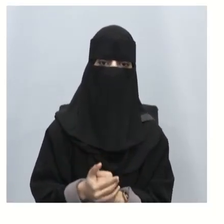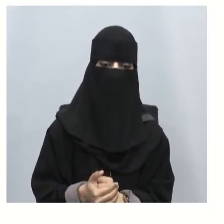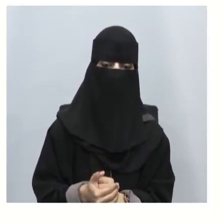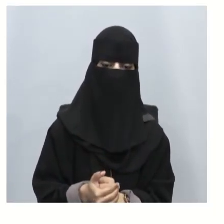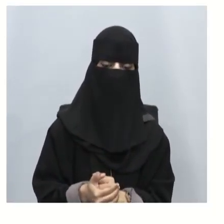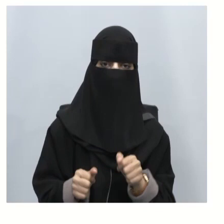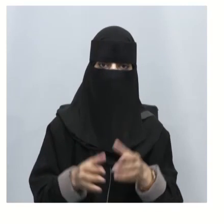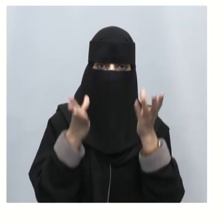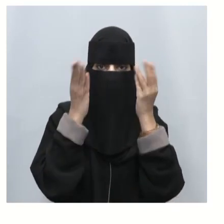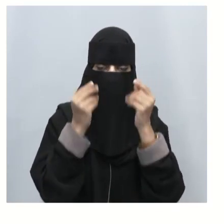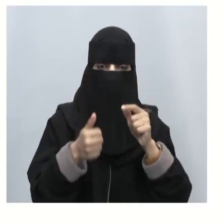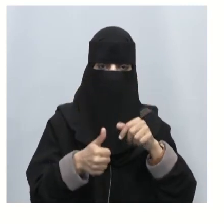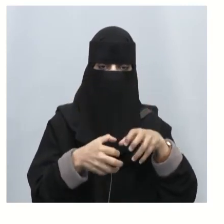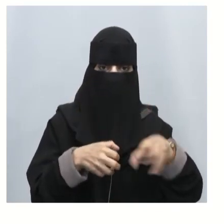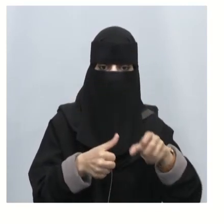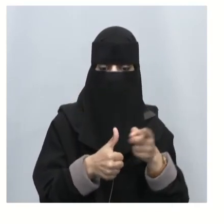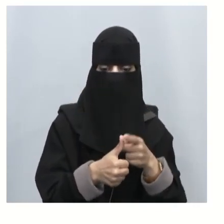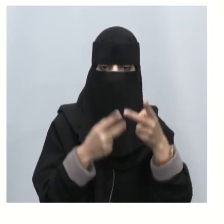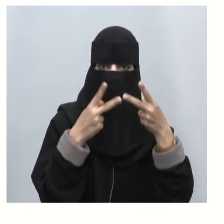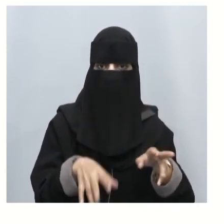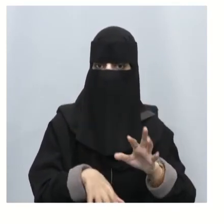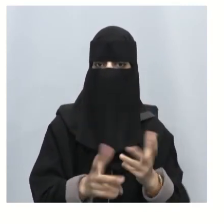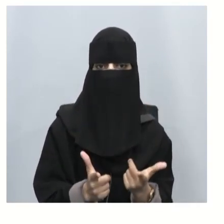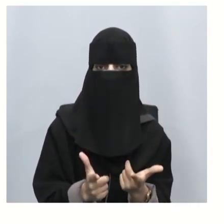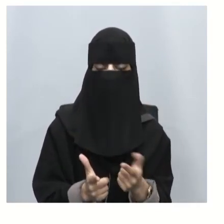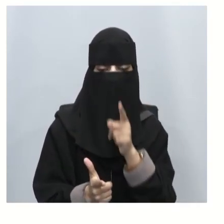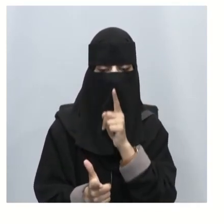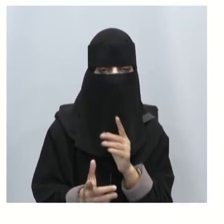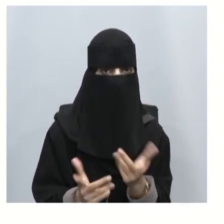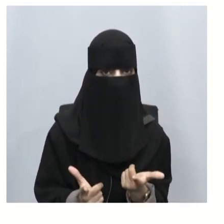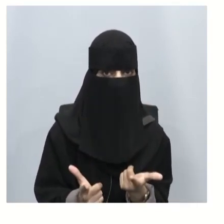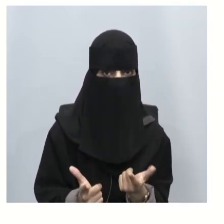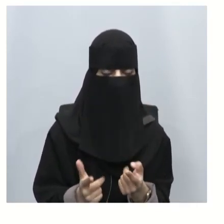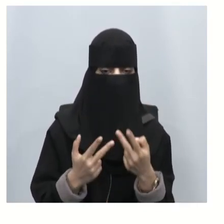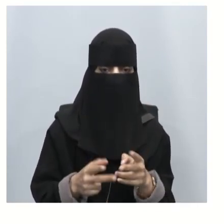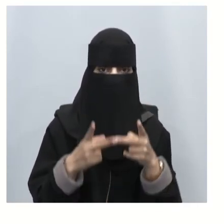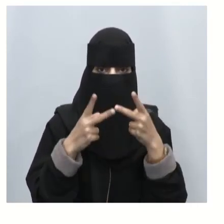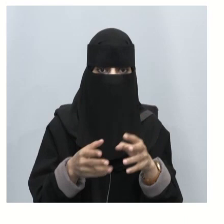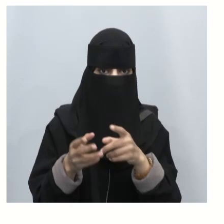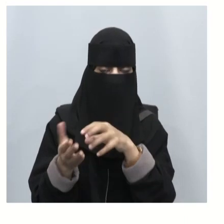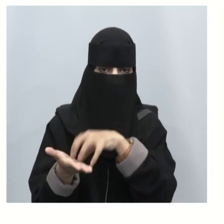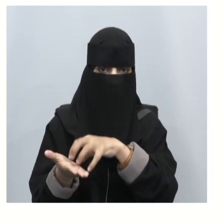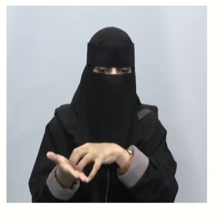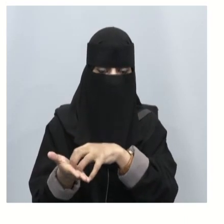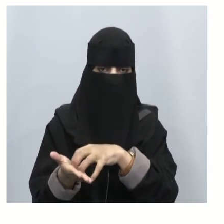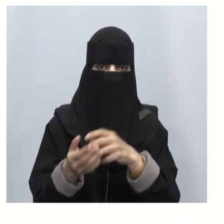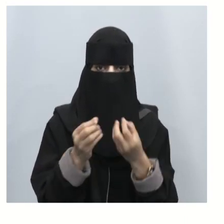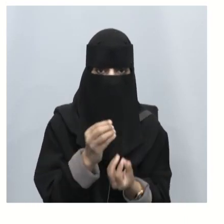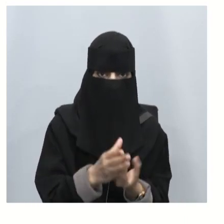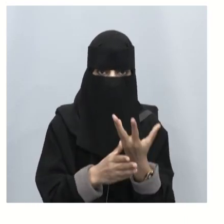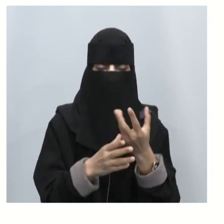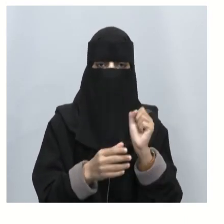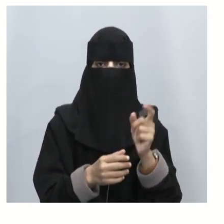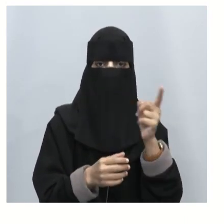نتعرف على العصر الاول متى بدا بدا العصر الاول منذ بدايه انشاء الدوله العباسيه